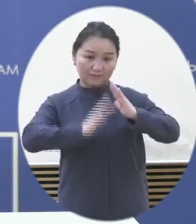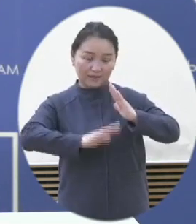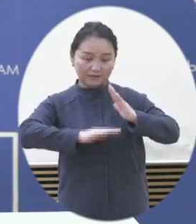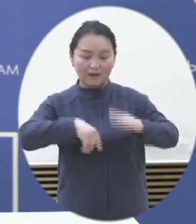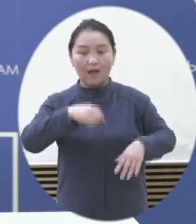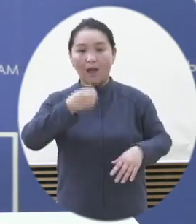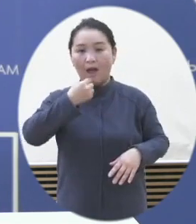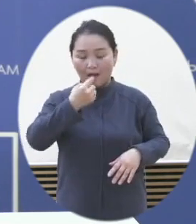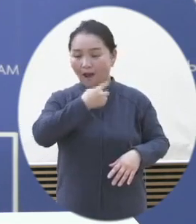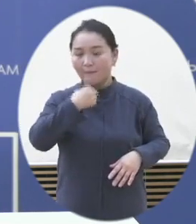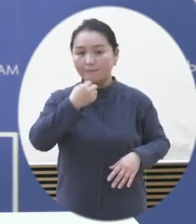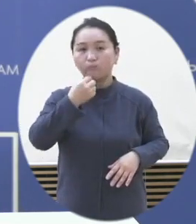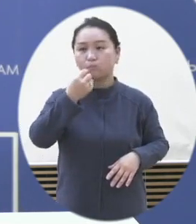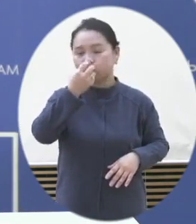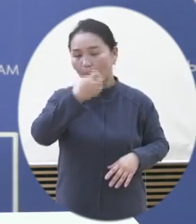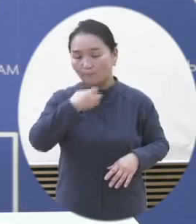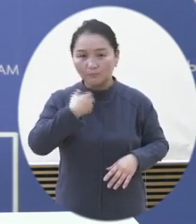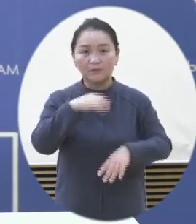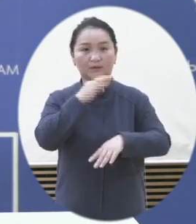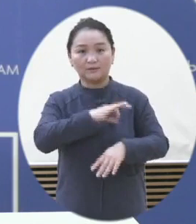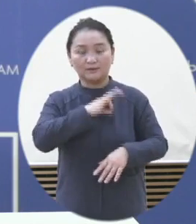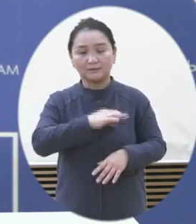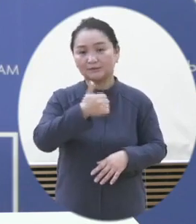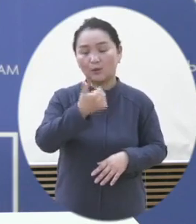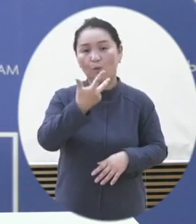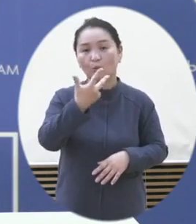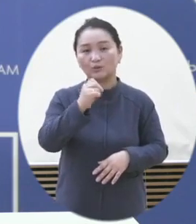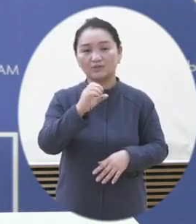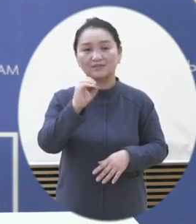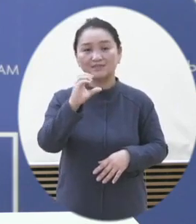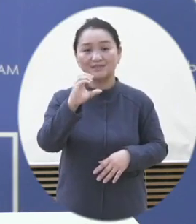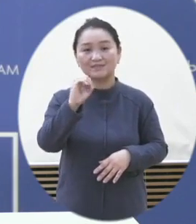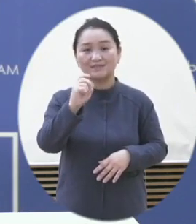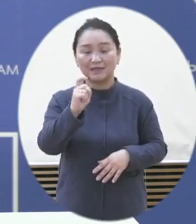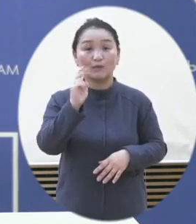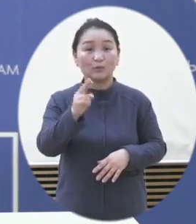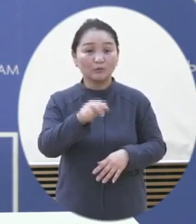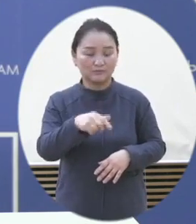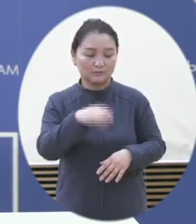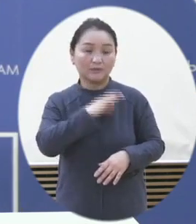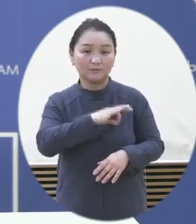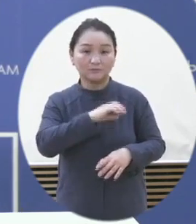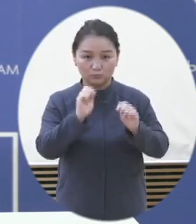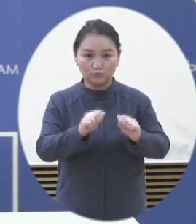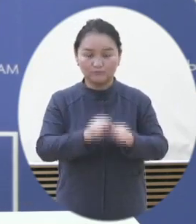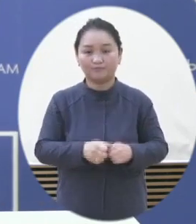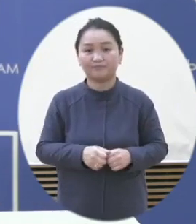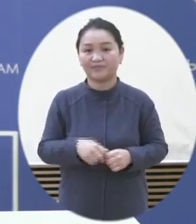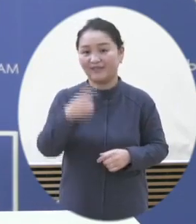бөгөөд за 30 секунд хэрэглэхэд бол хангалттай гэж бол үзэж байна. За Хятадын эрдэмтэд бага насны